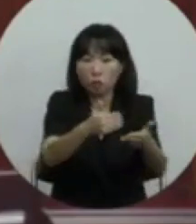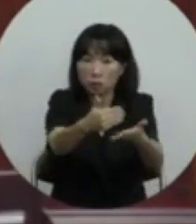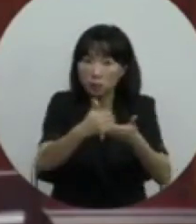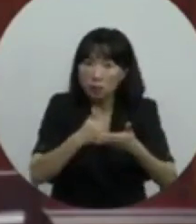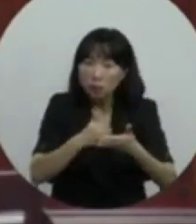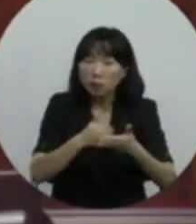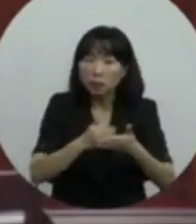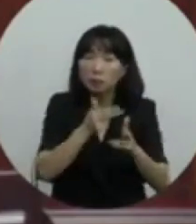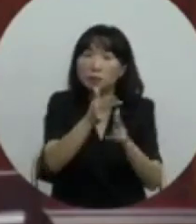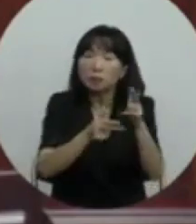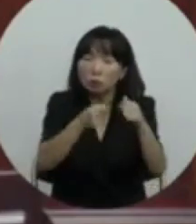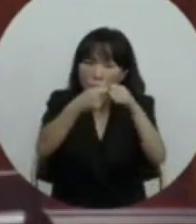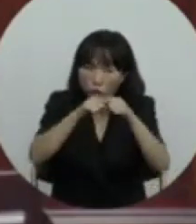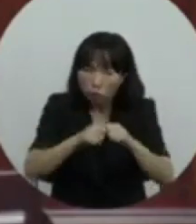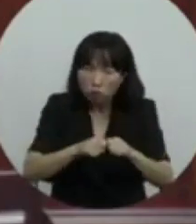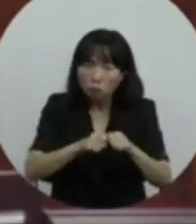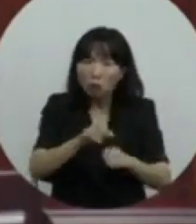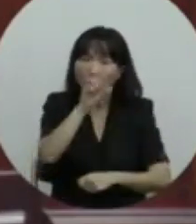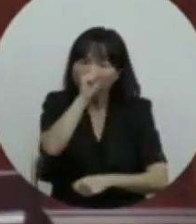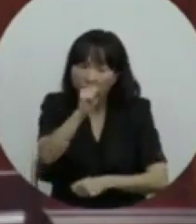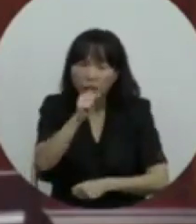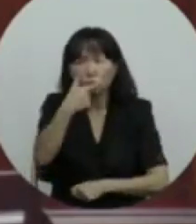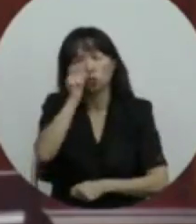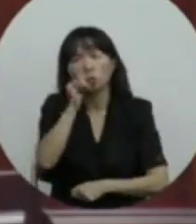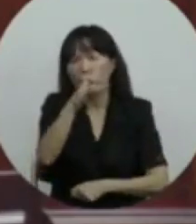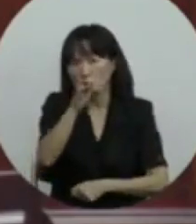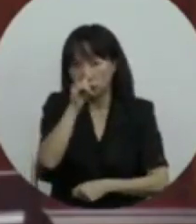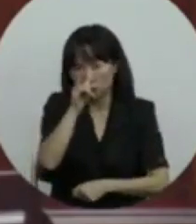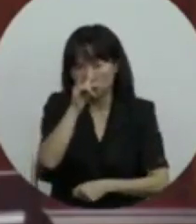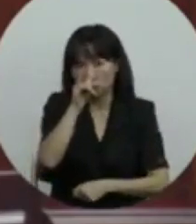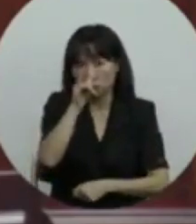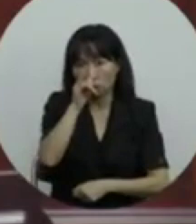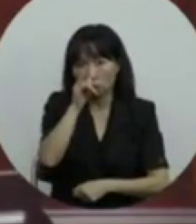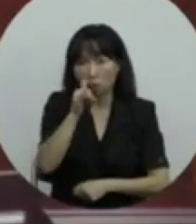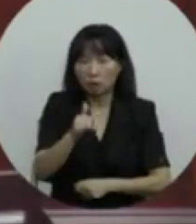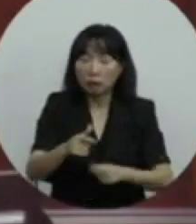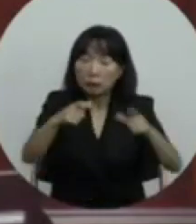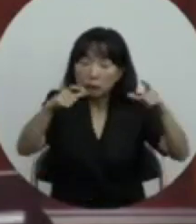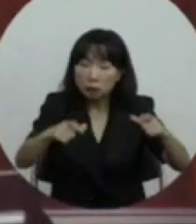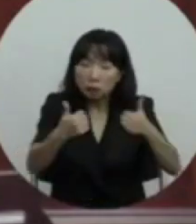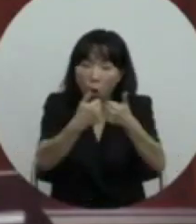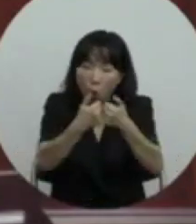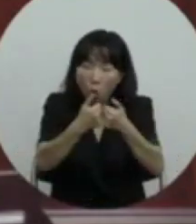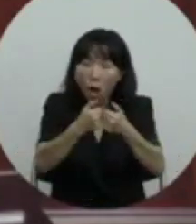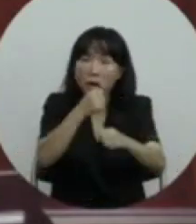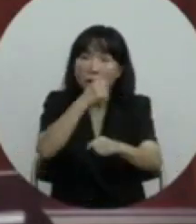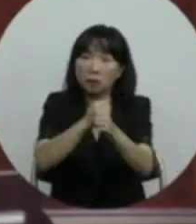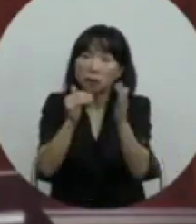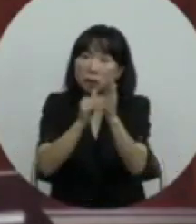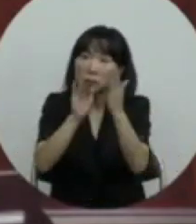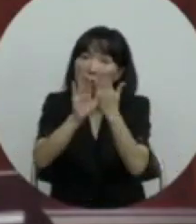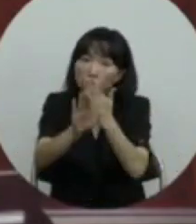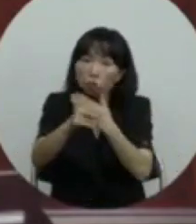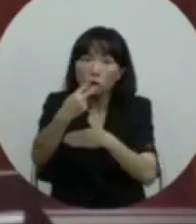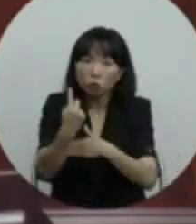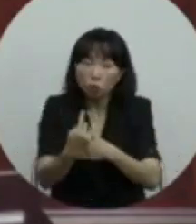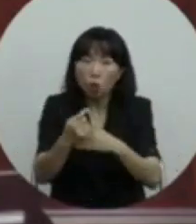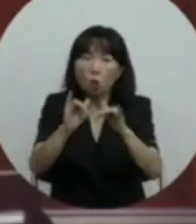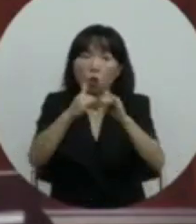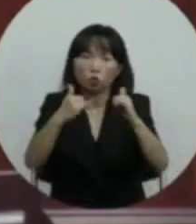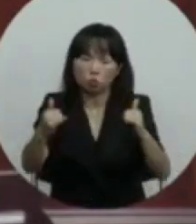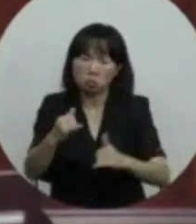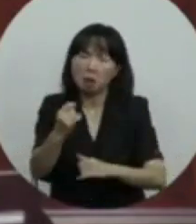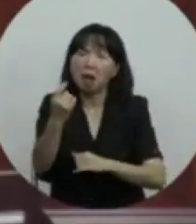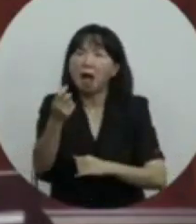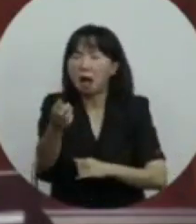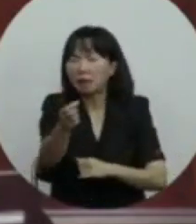사업 내용의 구체성이나 타당성이 부족할 수 있습니다. 지역 회의를 거친다 하더라도 일부 주민만의 의견이 반영될 소지가